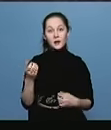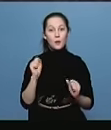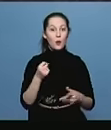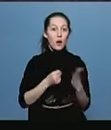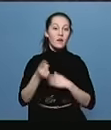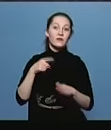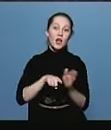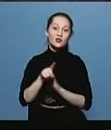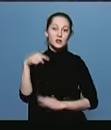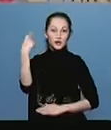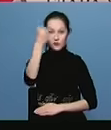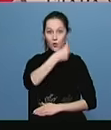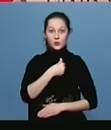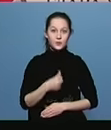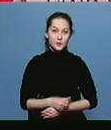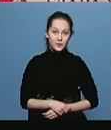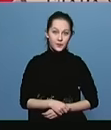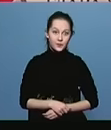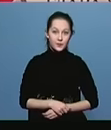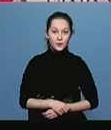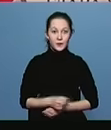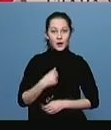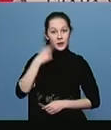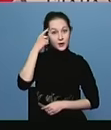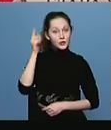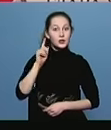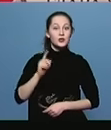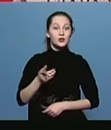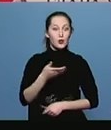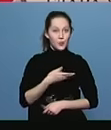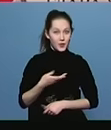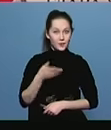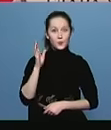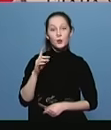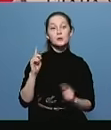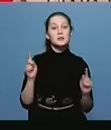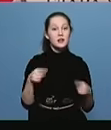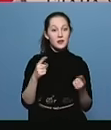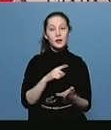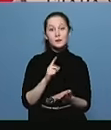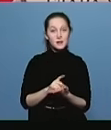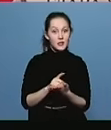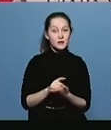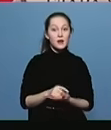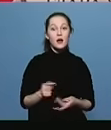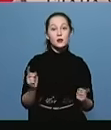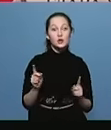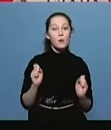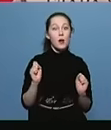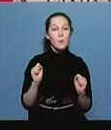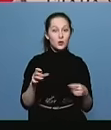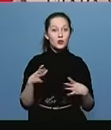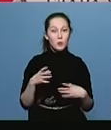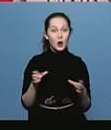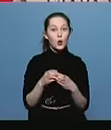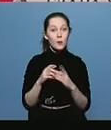начале следующего года. Я считаю, что мы будем создавать. Мы примерно прикинули, чтобы мобильную группу